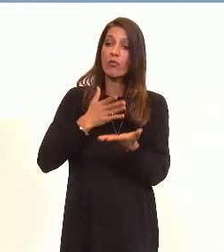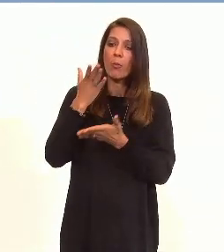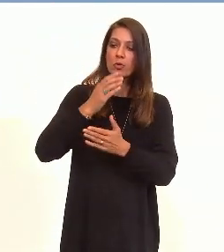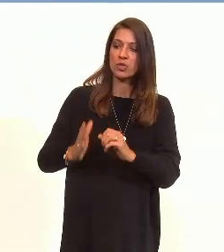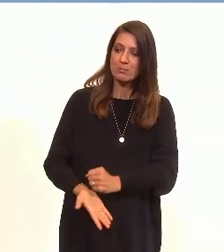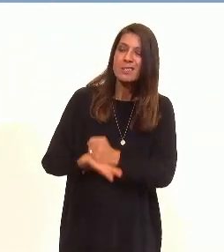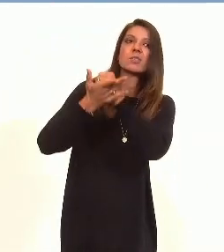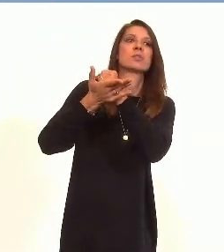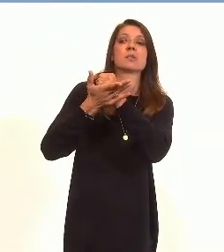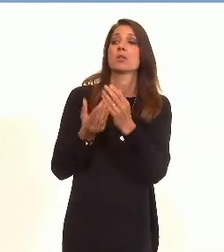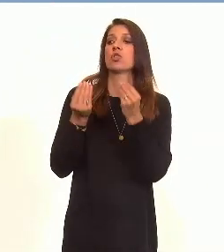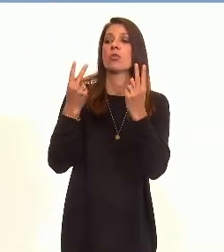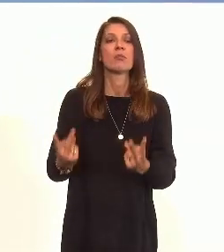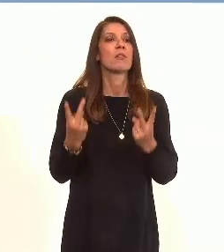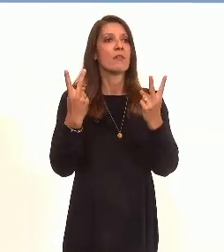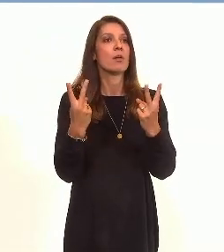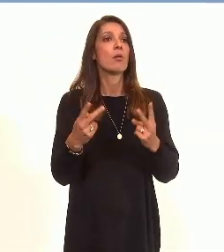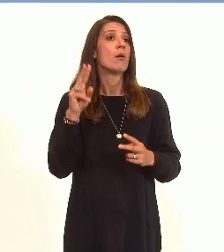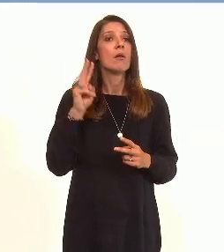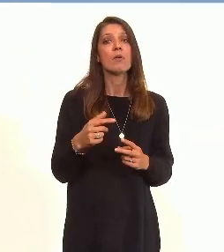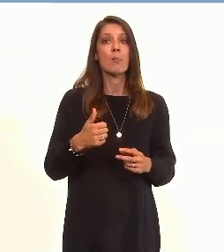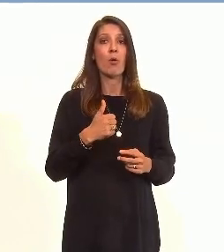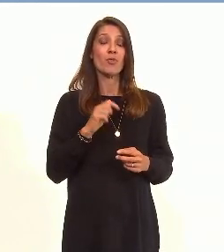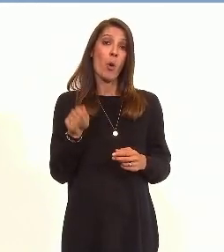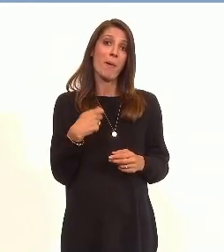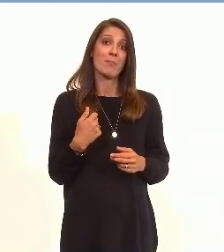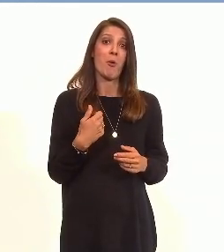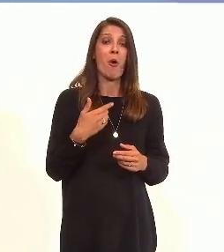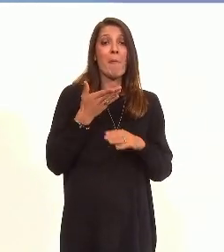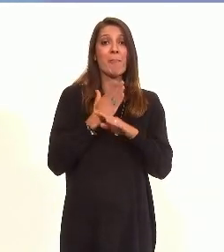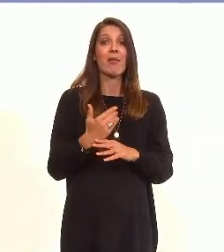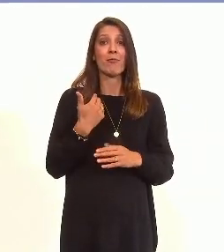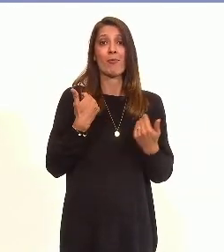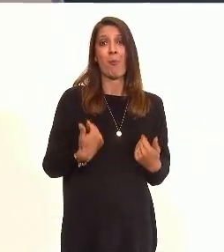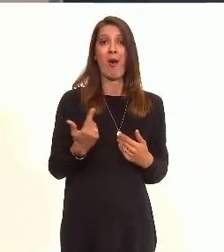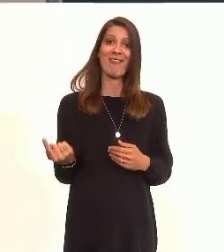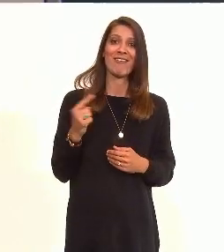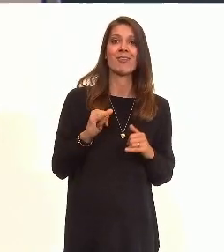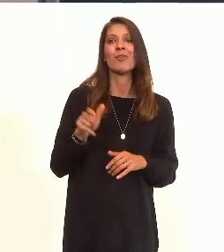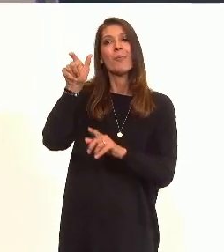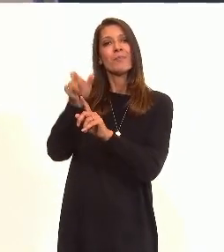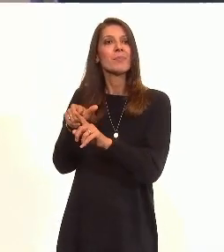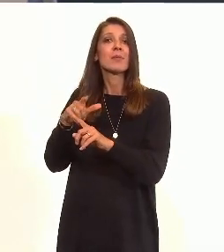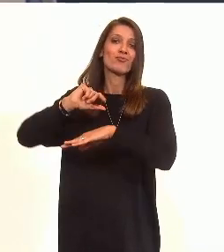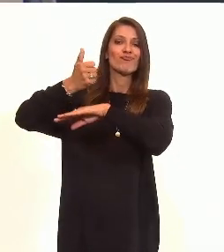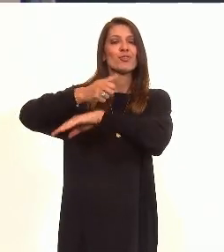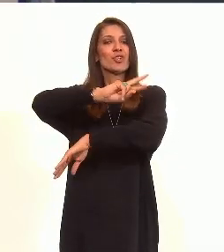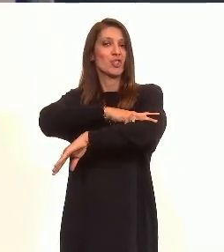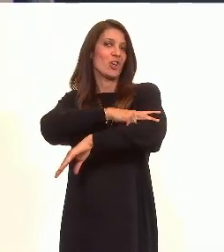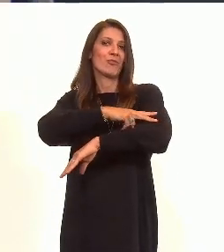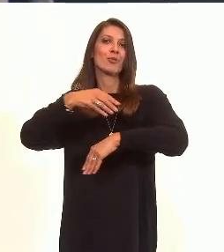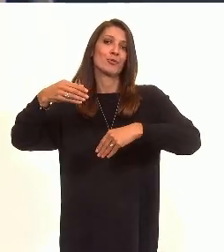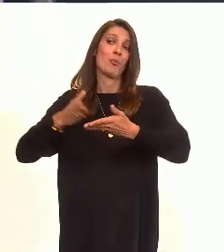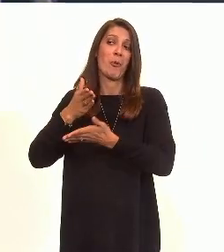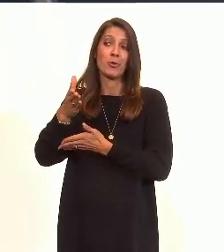ces innovations. D'ailleurs, ce n'est pas moi qui devrais être avec vous aujourd'hui, c'est Armelle Klein, qui est donc la chef de projet innovation et évaluation. Mais